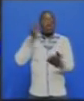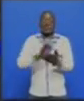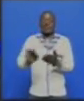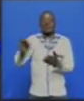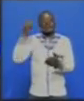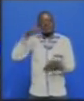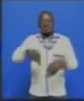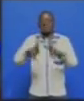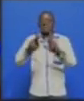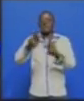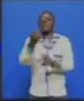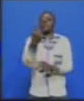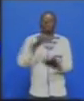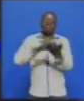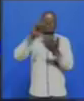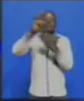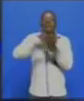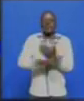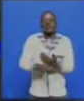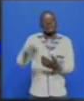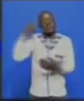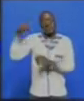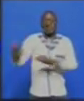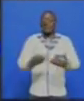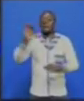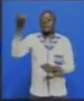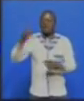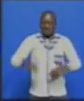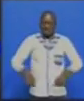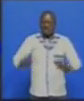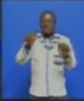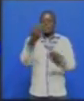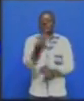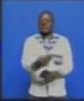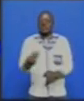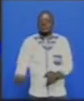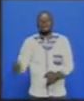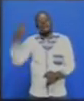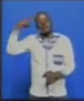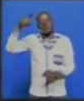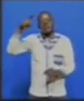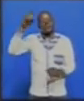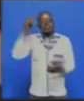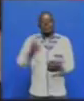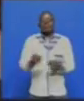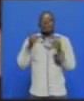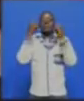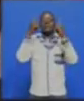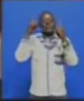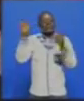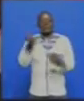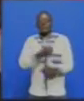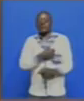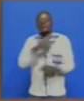décembre, en instituant cette activité, contribue à sa manière à l'éveil de conscience des populations